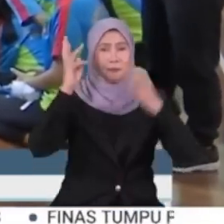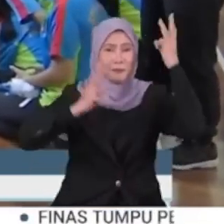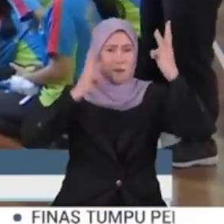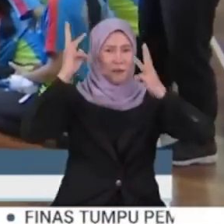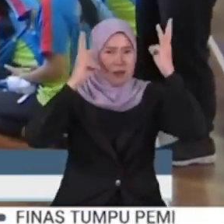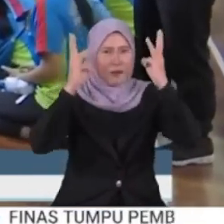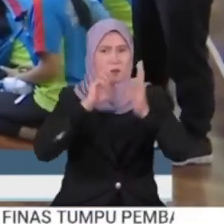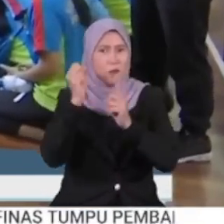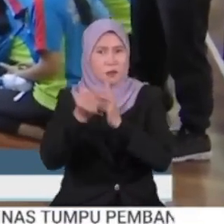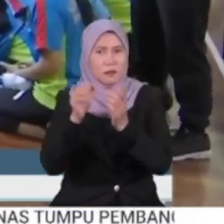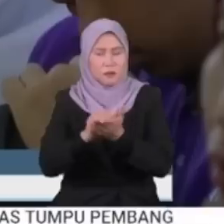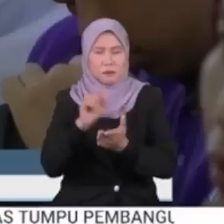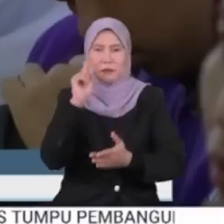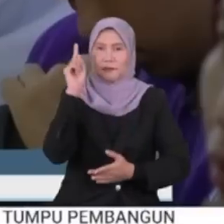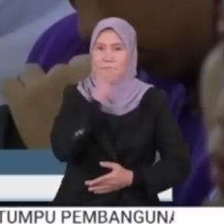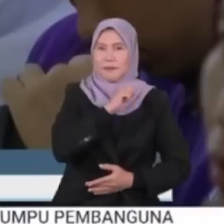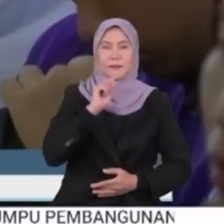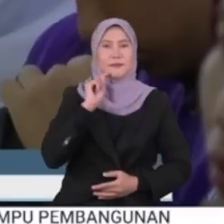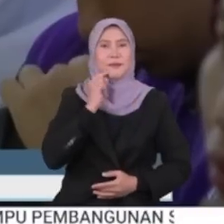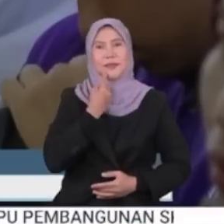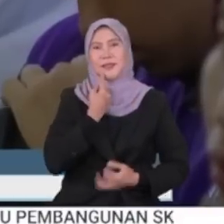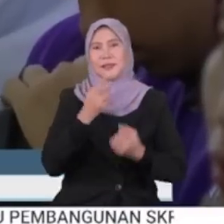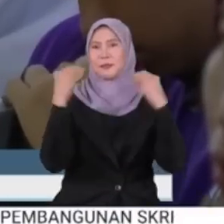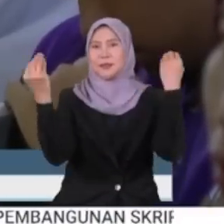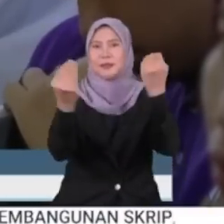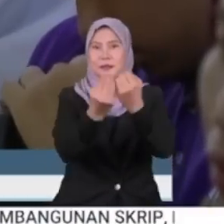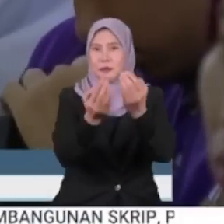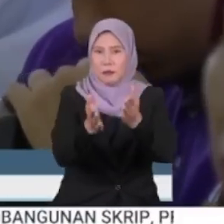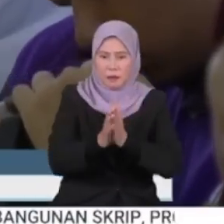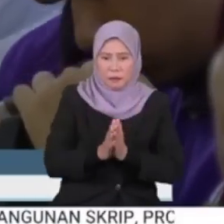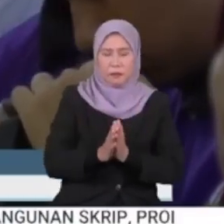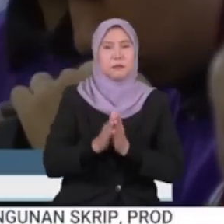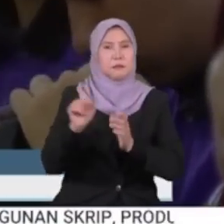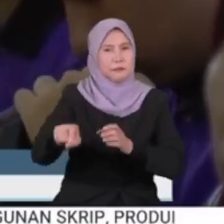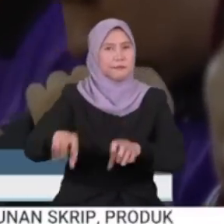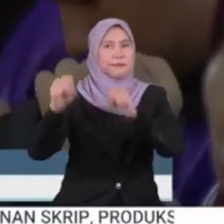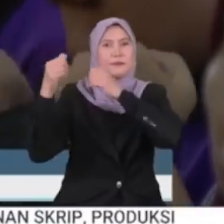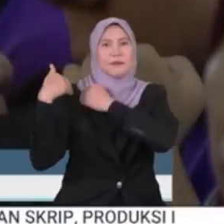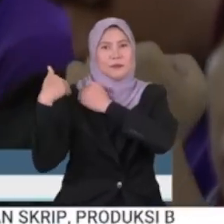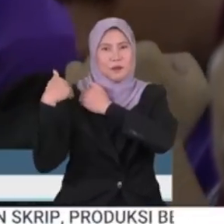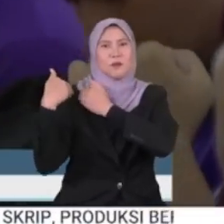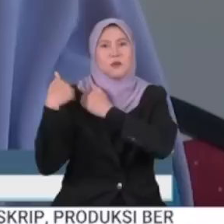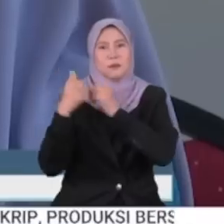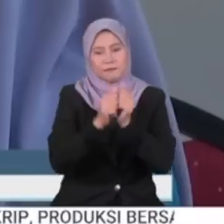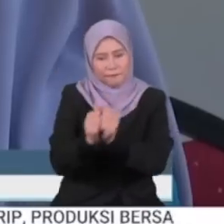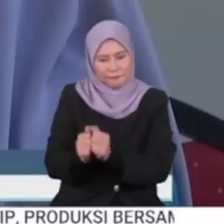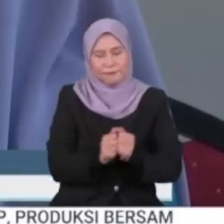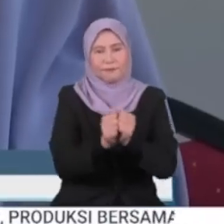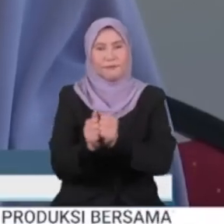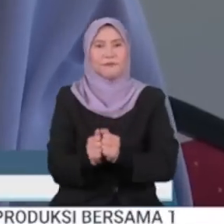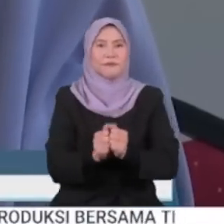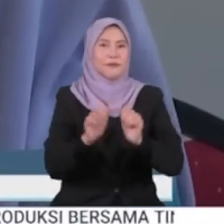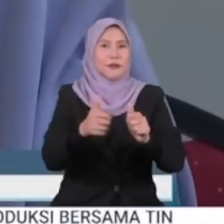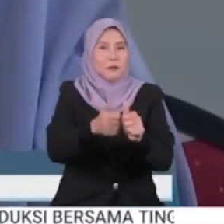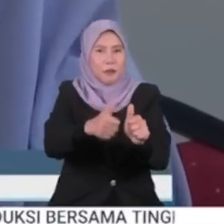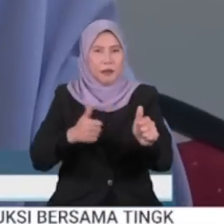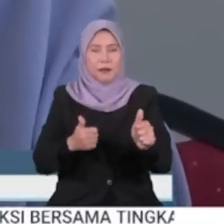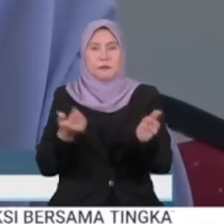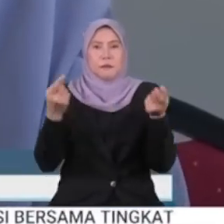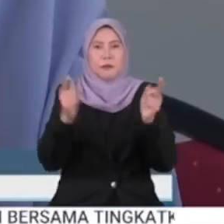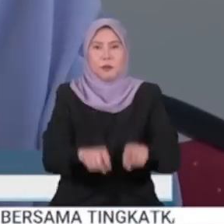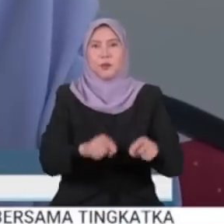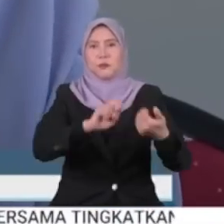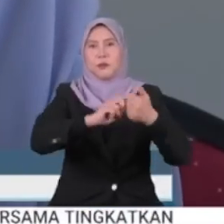Bimbang situasi itu menjadi lebih serius, masyarakat diminta memainkan peranan dan tanggungjawab bersama untuk mencegah